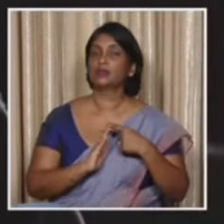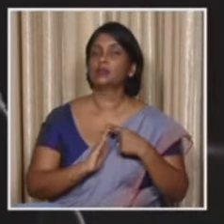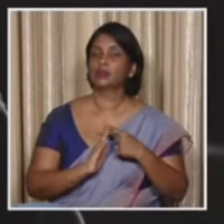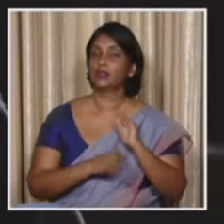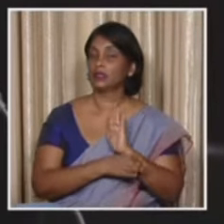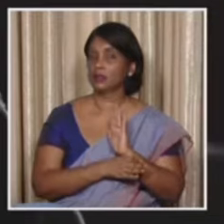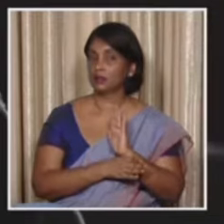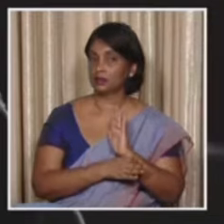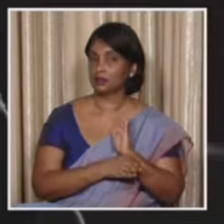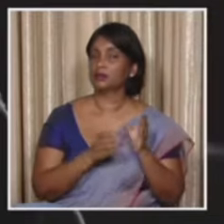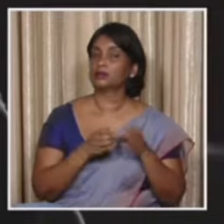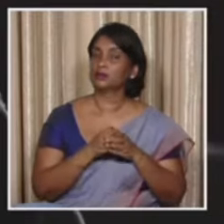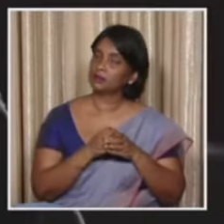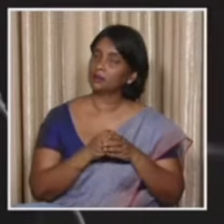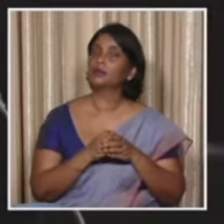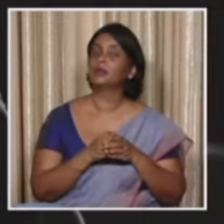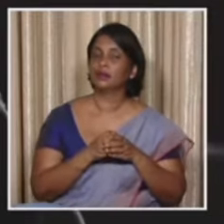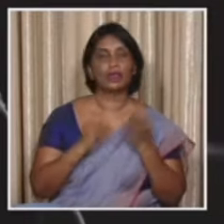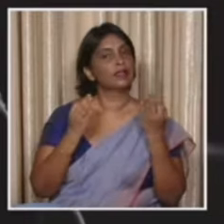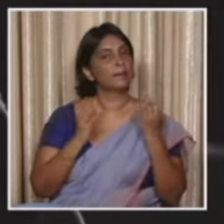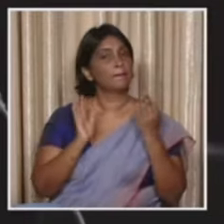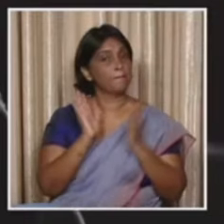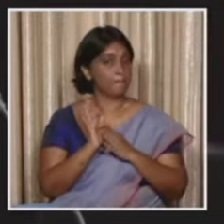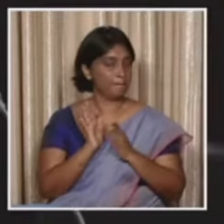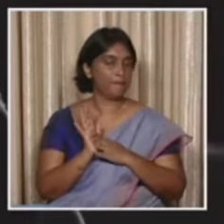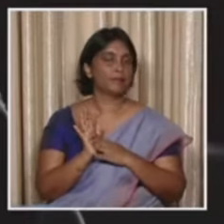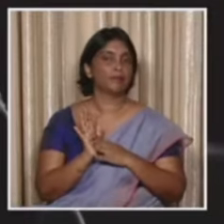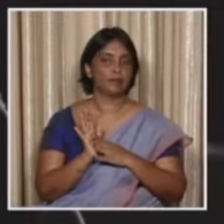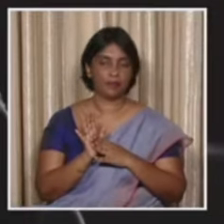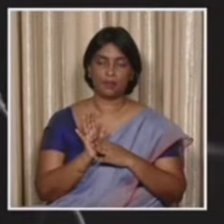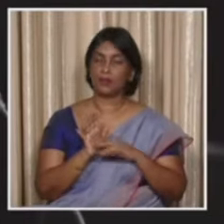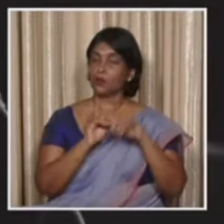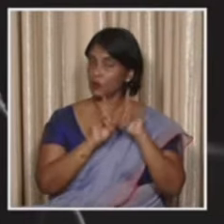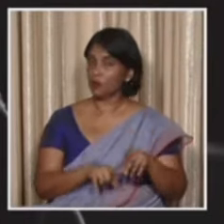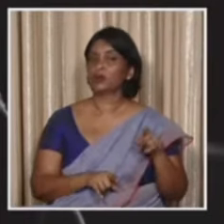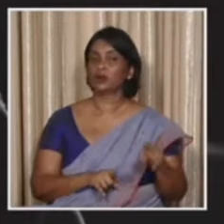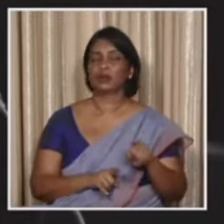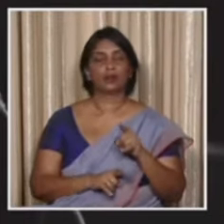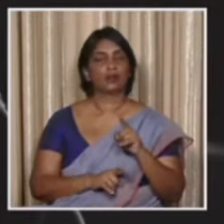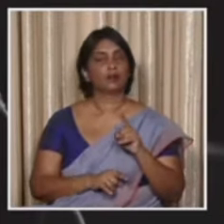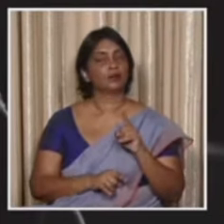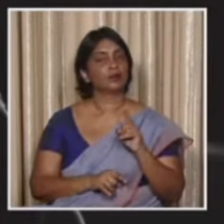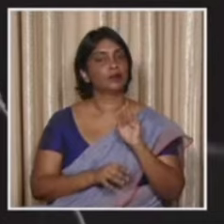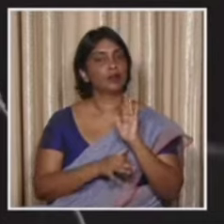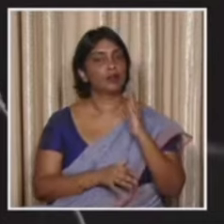என்பதை விடவும் கூடுதலாக ஸ்ரீலங்கா முஸ்லிம் காங்கிரஸின் உறுப்பினர் இந்த பதவியைத்தான் பார்க்க முடியும்.